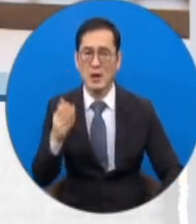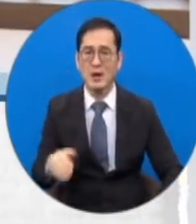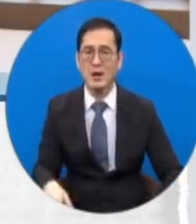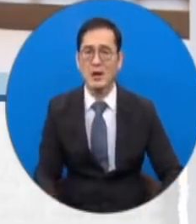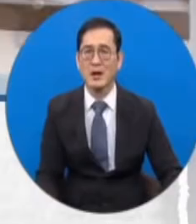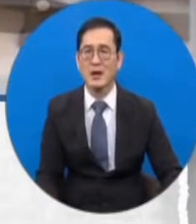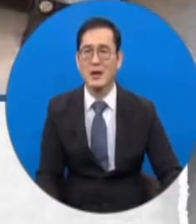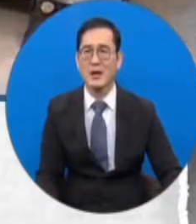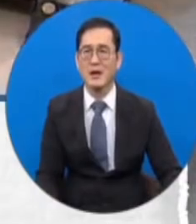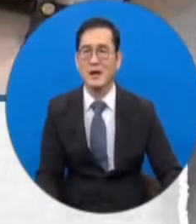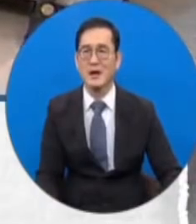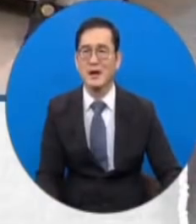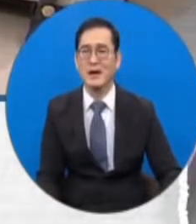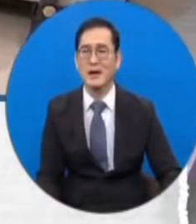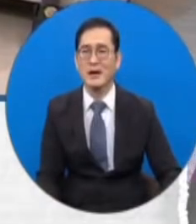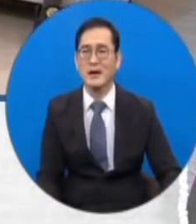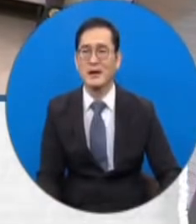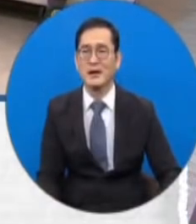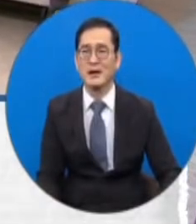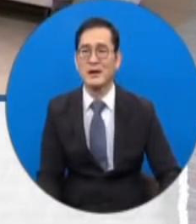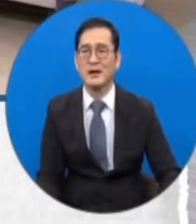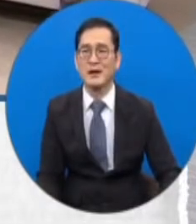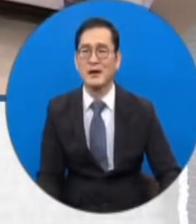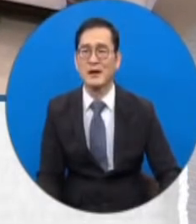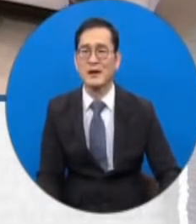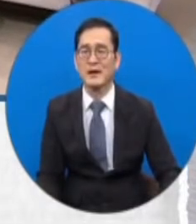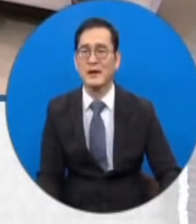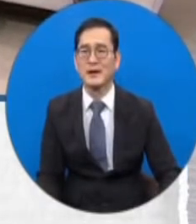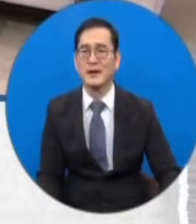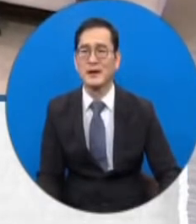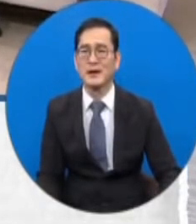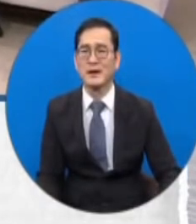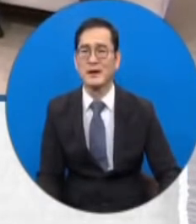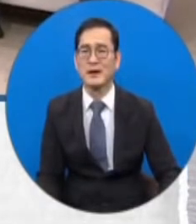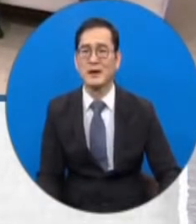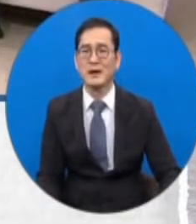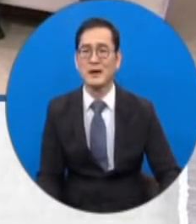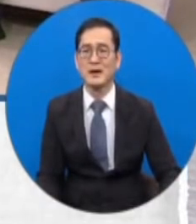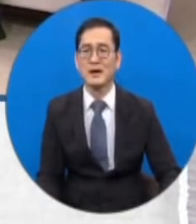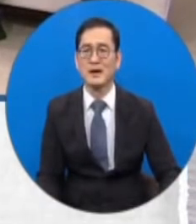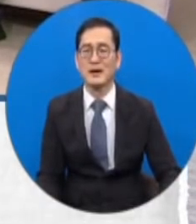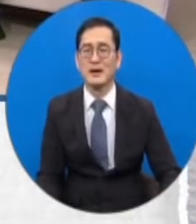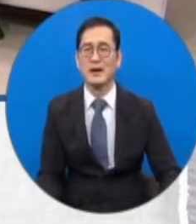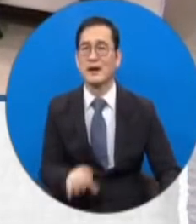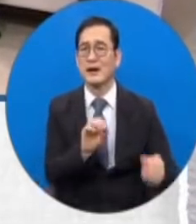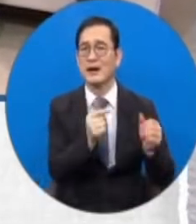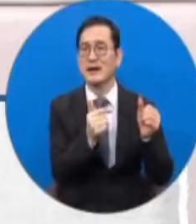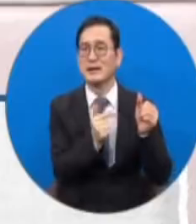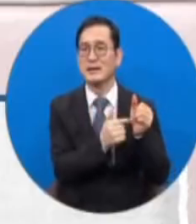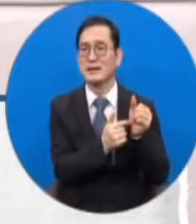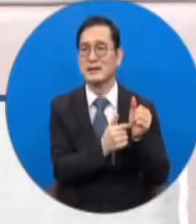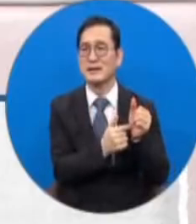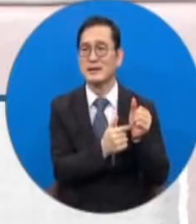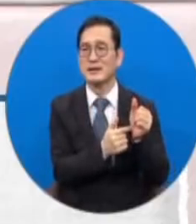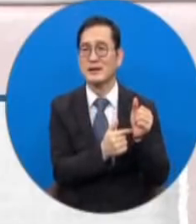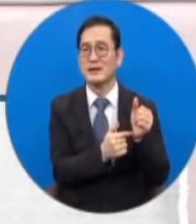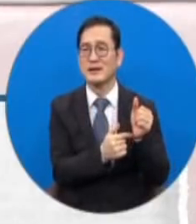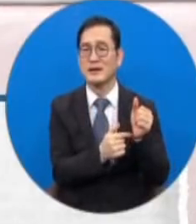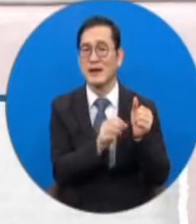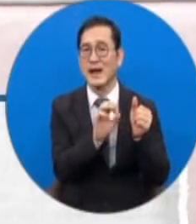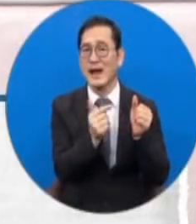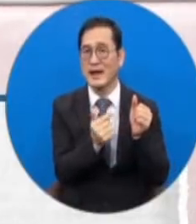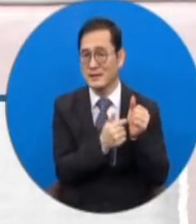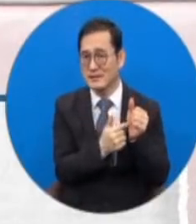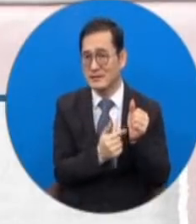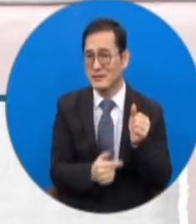태교에 보고했고 안하고는 중요한 게 아니란 말씀 드렸죠 윤 터너 최소한도 안철수 후보 입장에서는 중 1 10 벌써 해버렸어 제에서 압니다